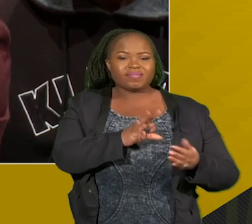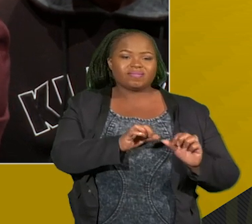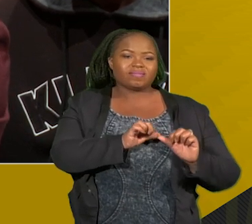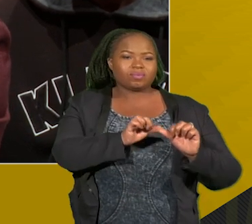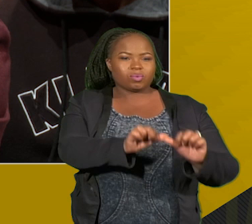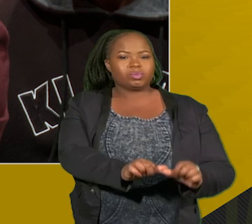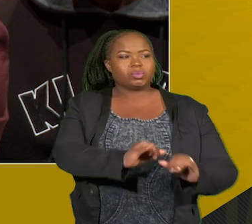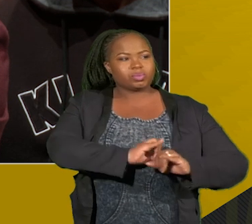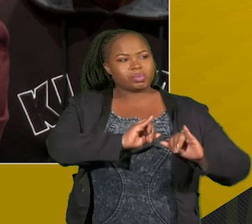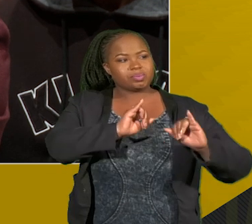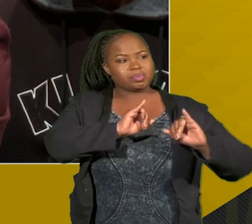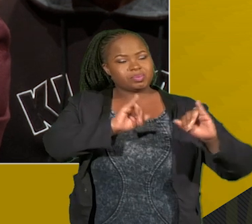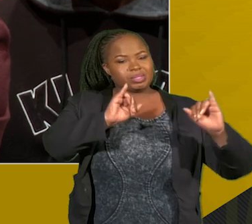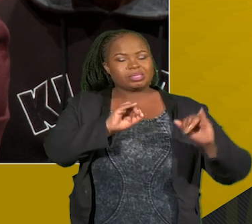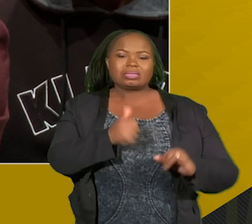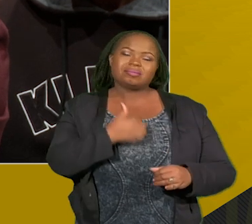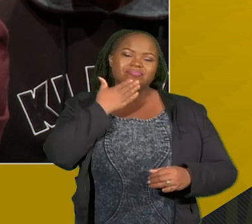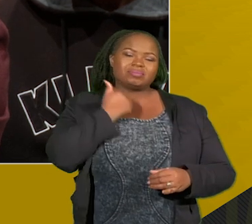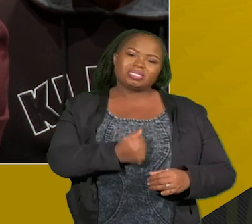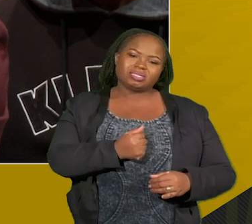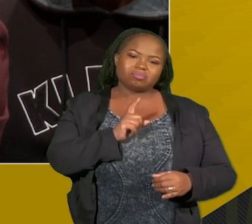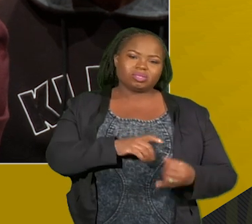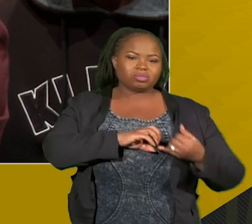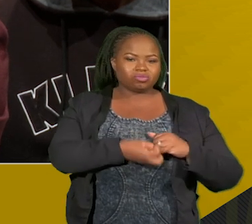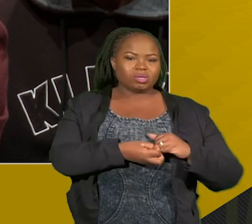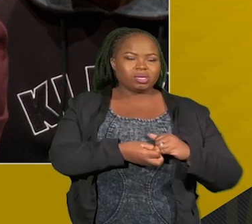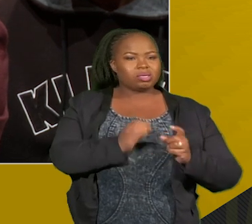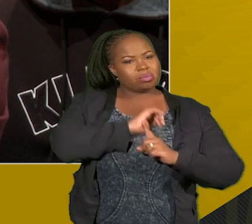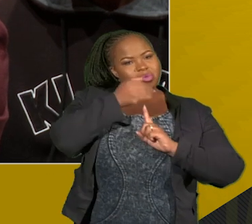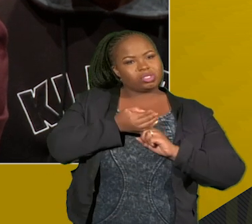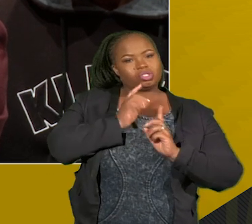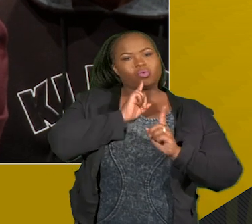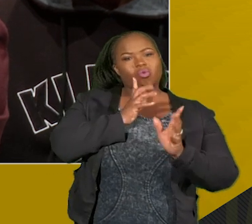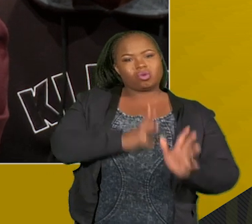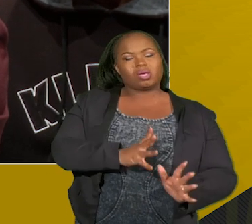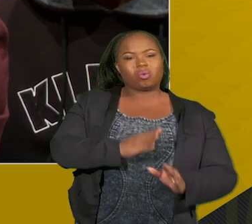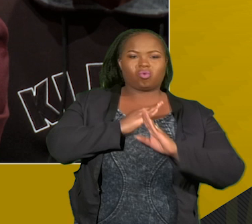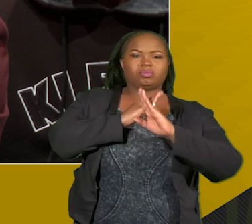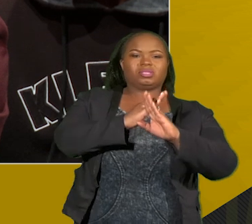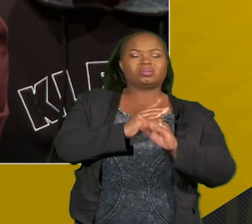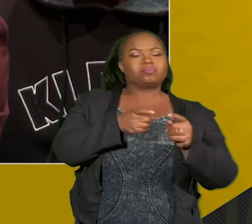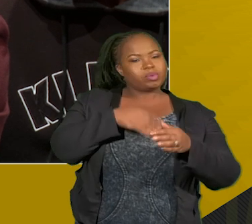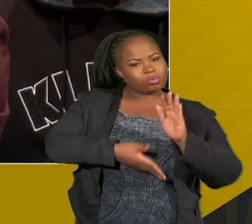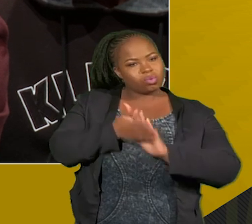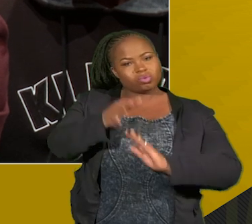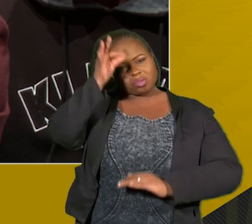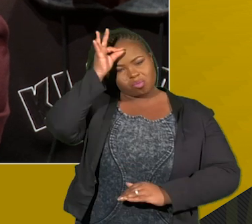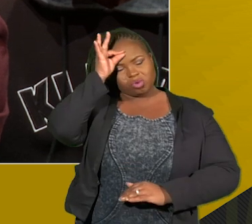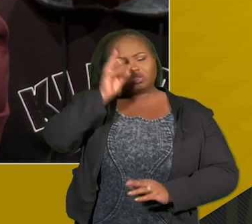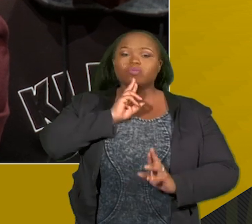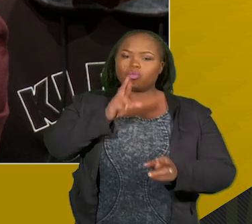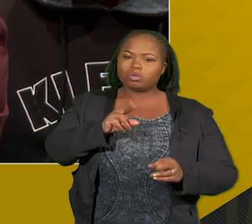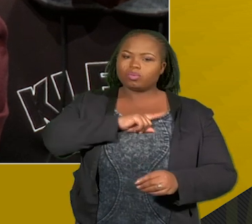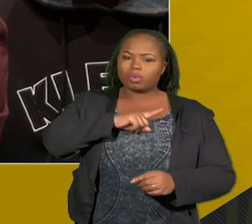ichubeka ngendlela ichubeka ngayo lento ngiyacela ma ukuthi uzame ukuthi uthole i-protection order or i-restraining order emaphoyiseni